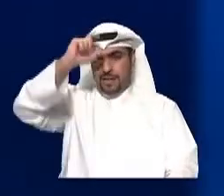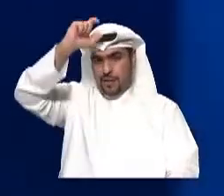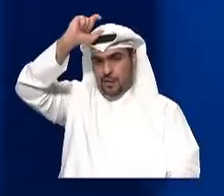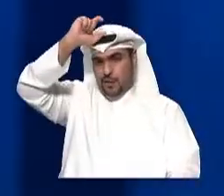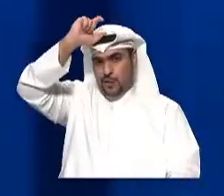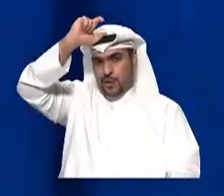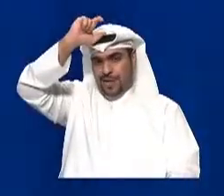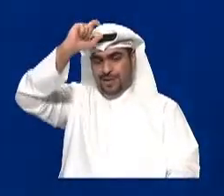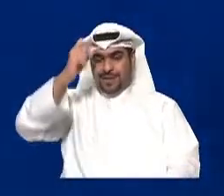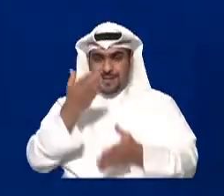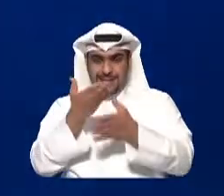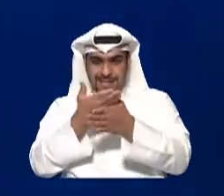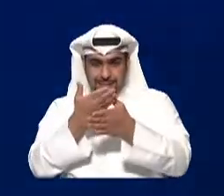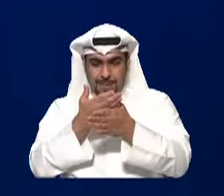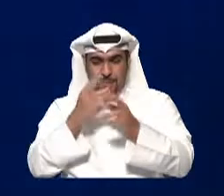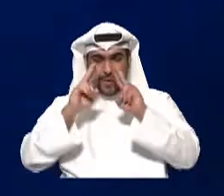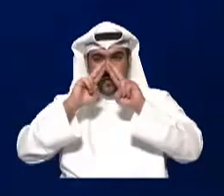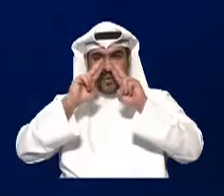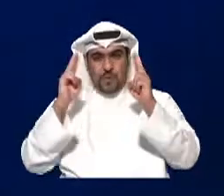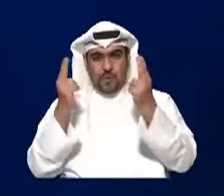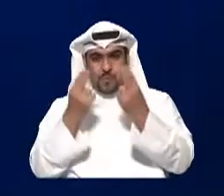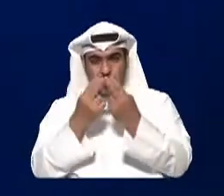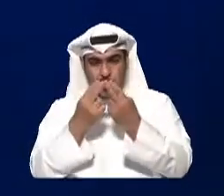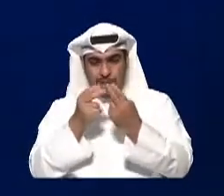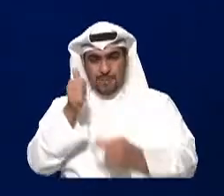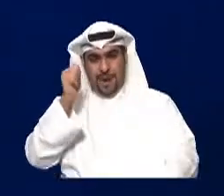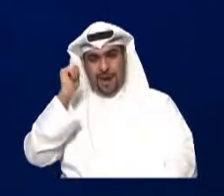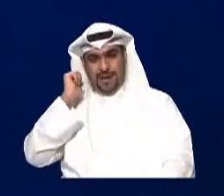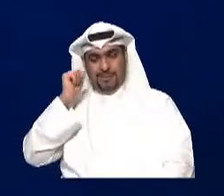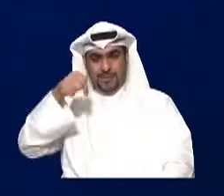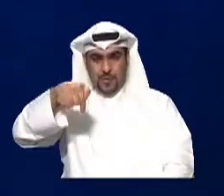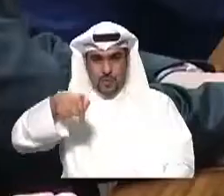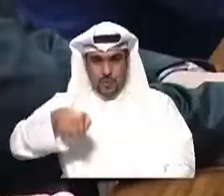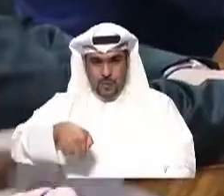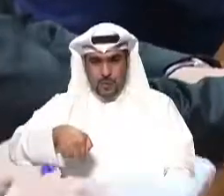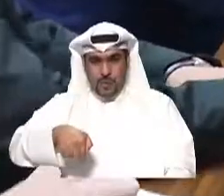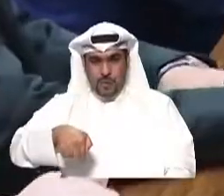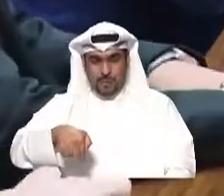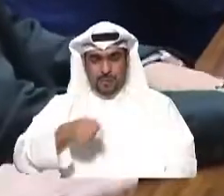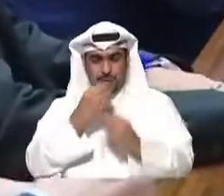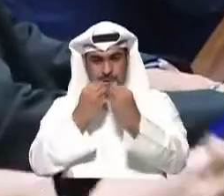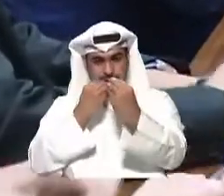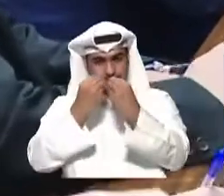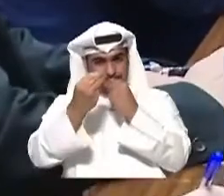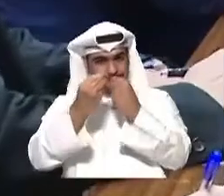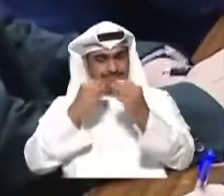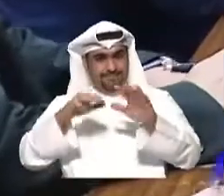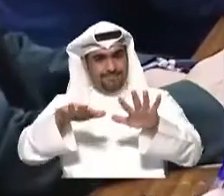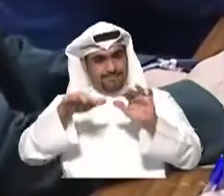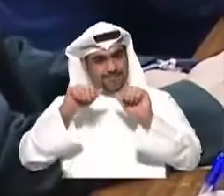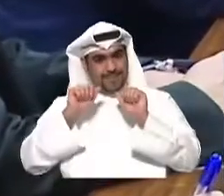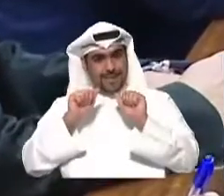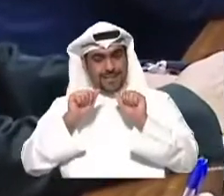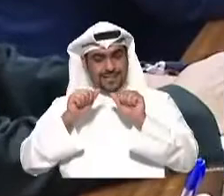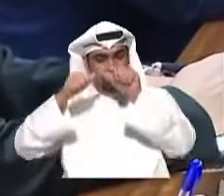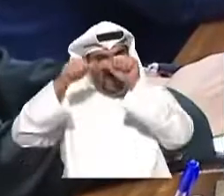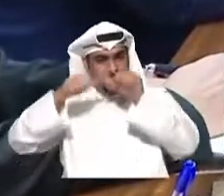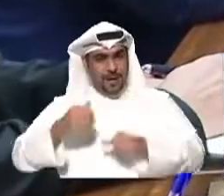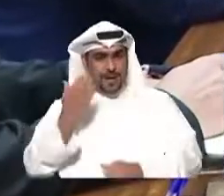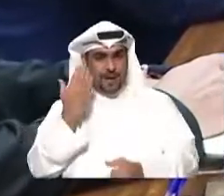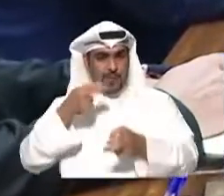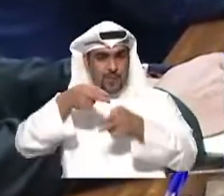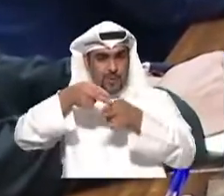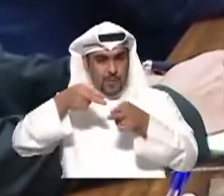على هامش أعمال المؤتمر الدولي آسيا الوسطى وجنوب آسيا. وتم خلال اللقاء استعراض أوجه العلاقات الثنائية